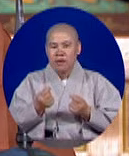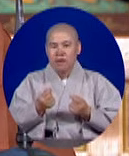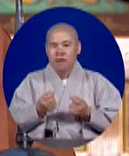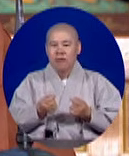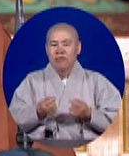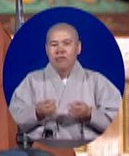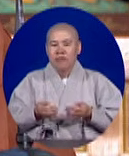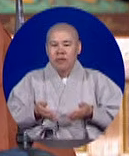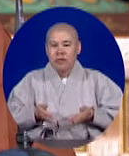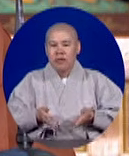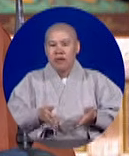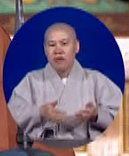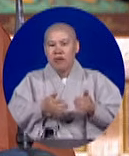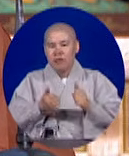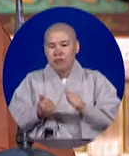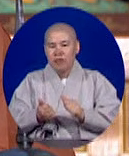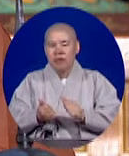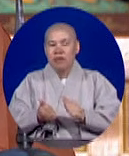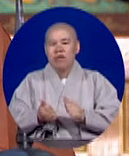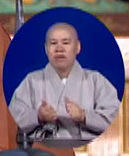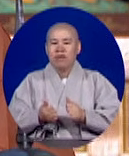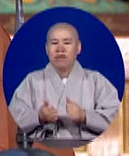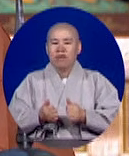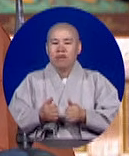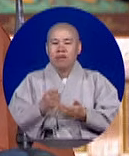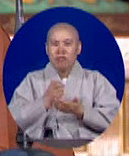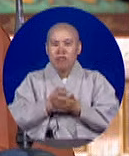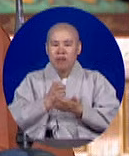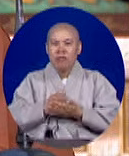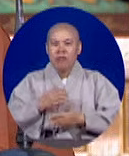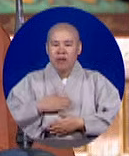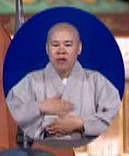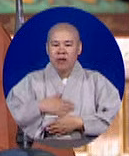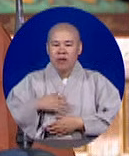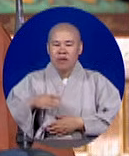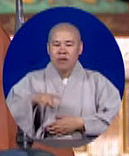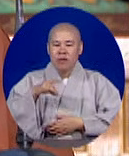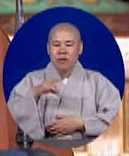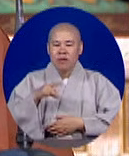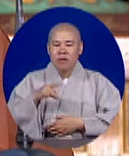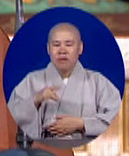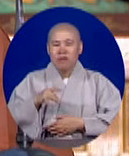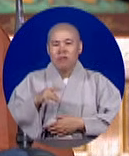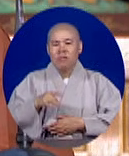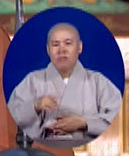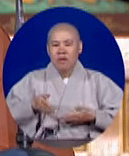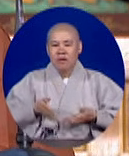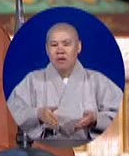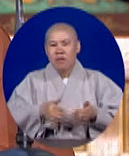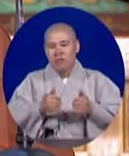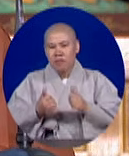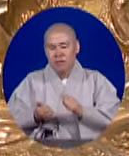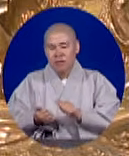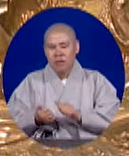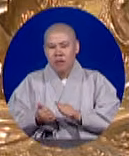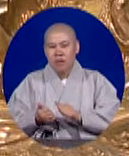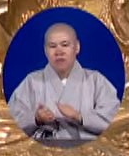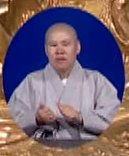생멸하지요. 그래서 나는 첫째로 생멸이다.